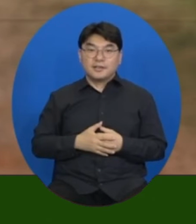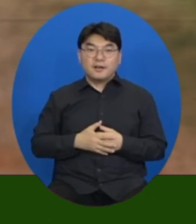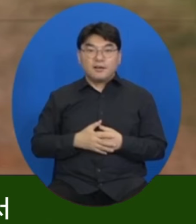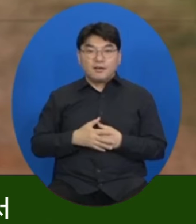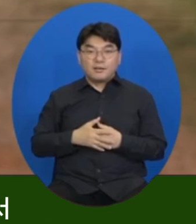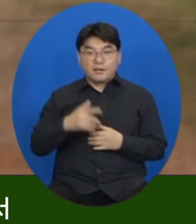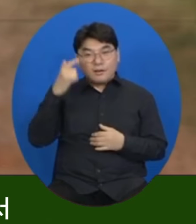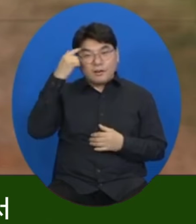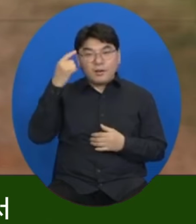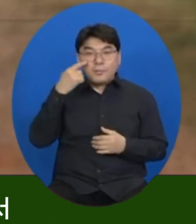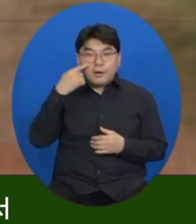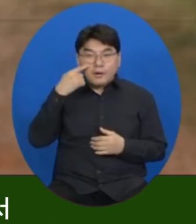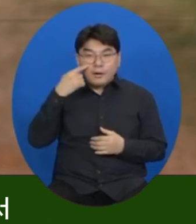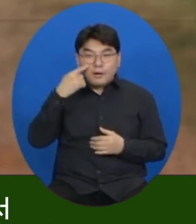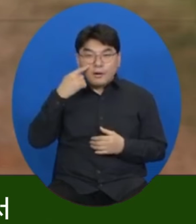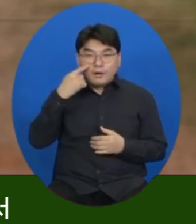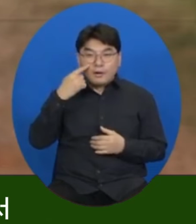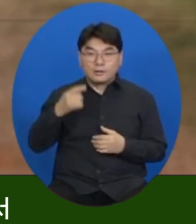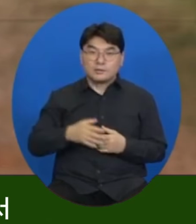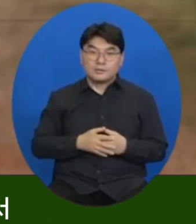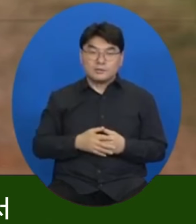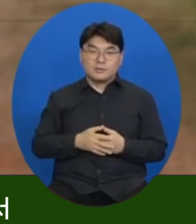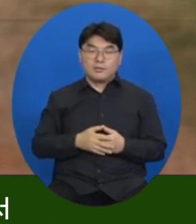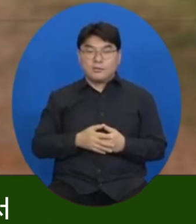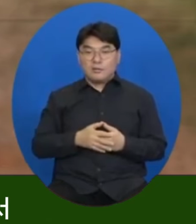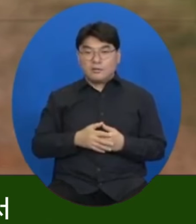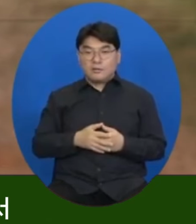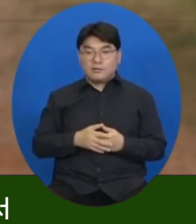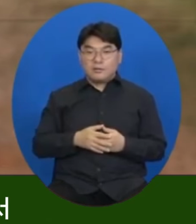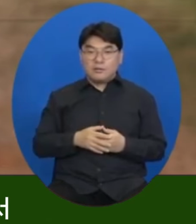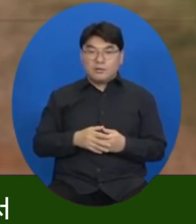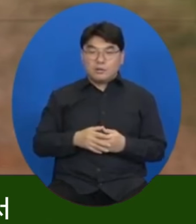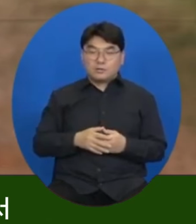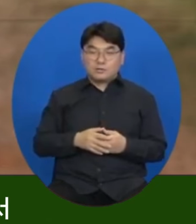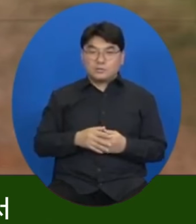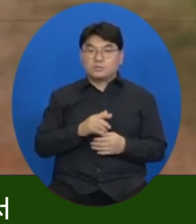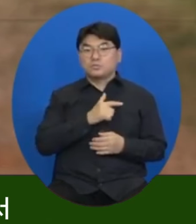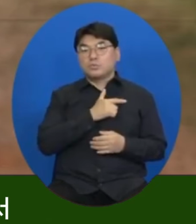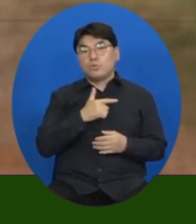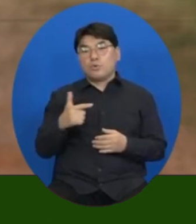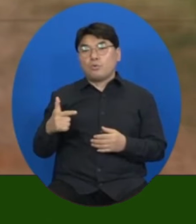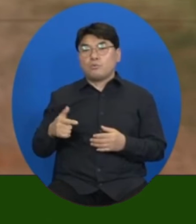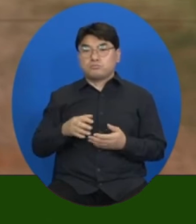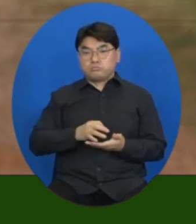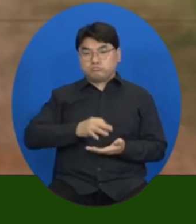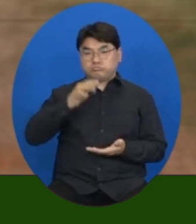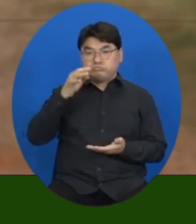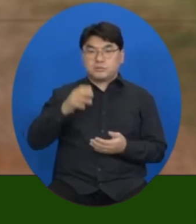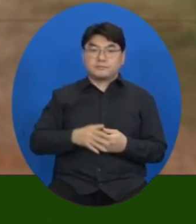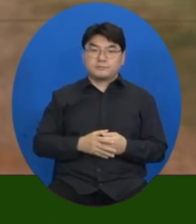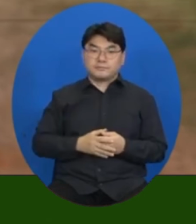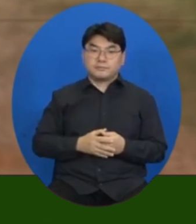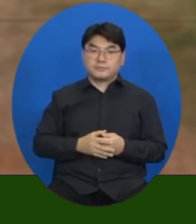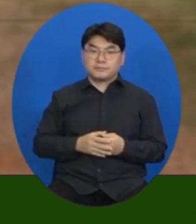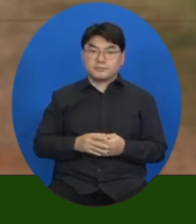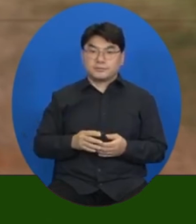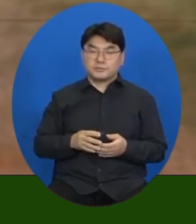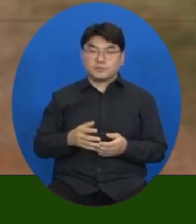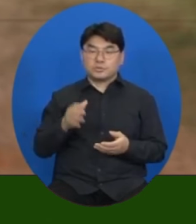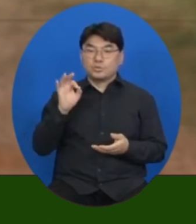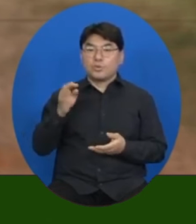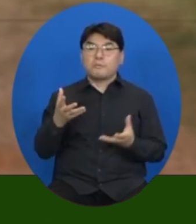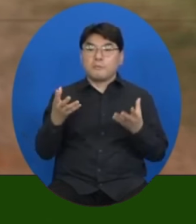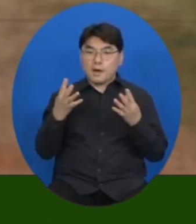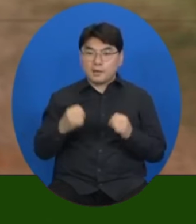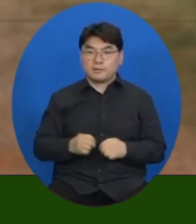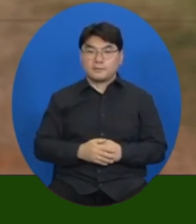이거예요 재상이 너무 많아 가지고 야 고가 말 지어도 주어도 너무 재상 너무 많아 가지고 그니까 이분이 어떻게 느꼈냐 그걸 딱 바라보면서이